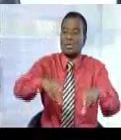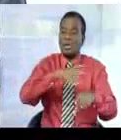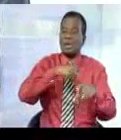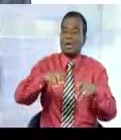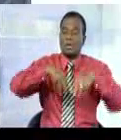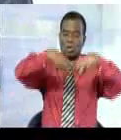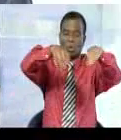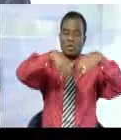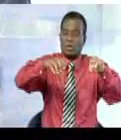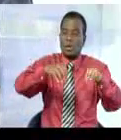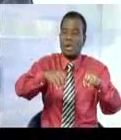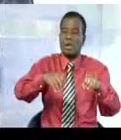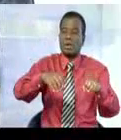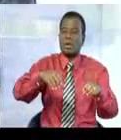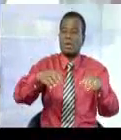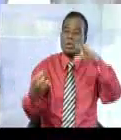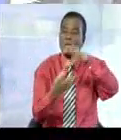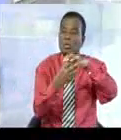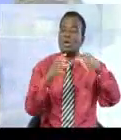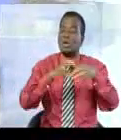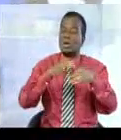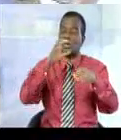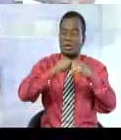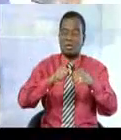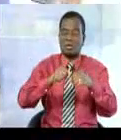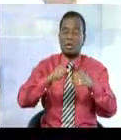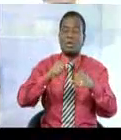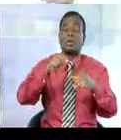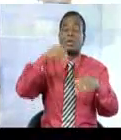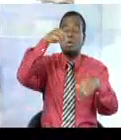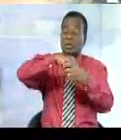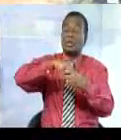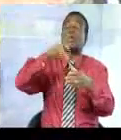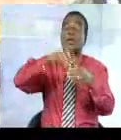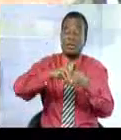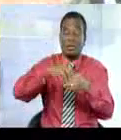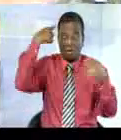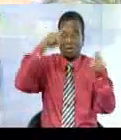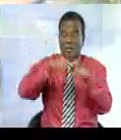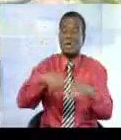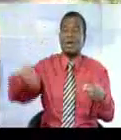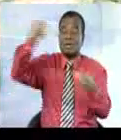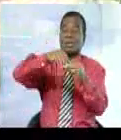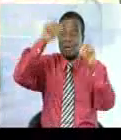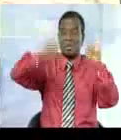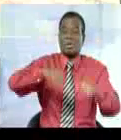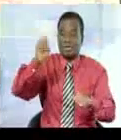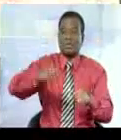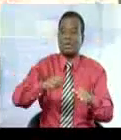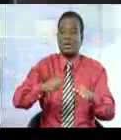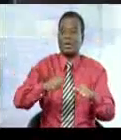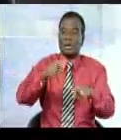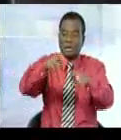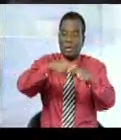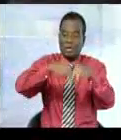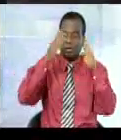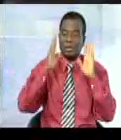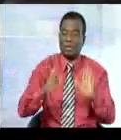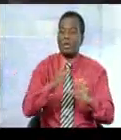de marchandises. Compte tenu de la convention, renforcer les capacités professionnelles des cheminots, offrir aux étudiants de